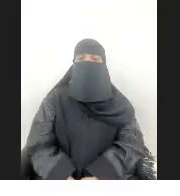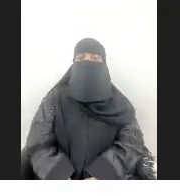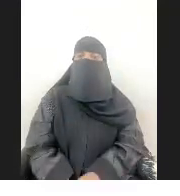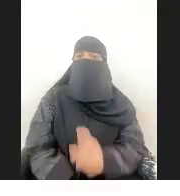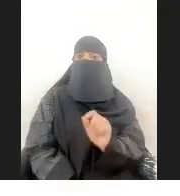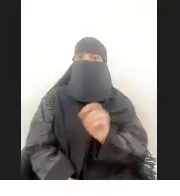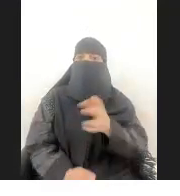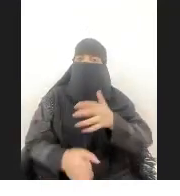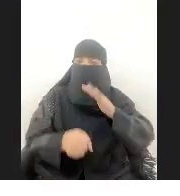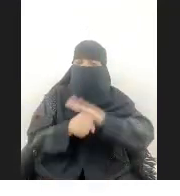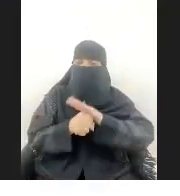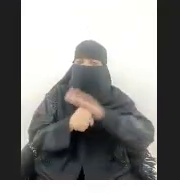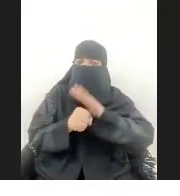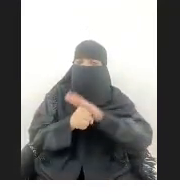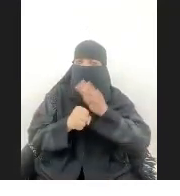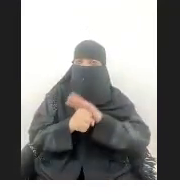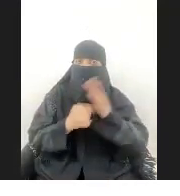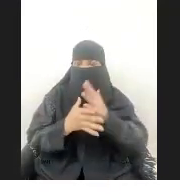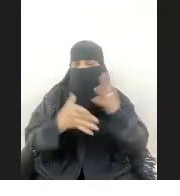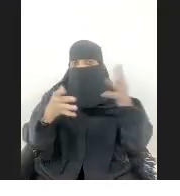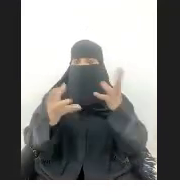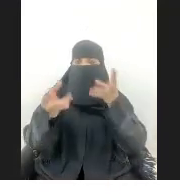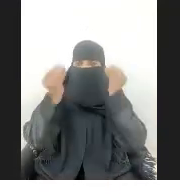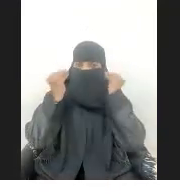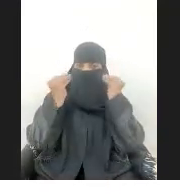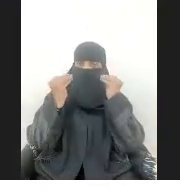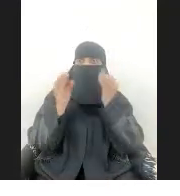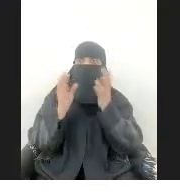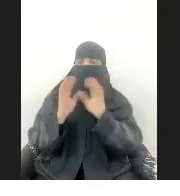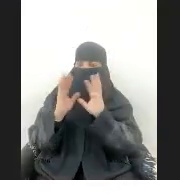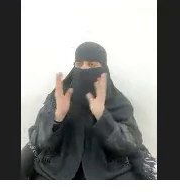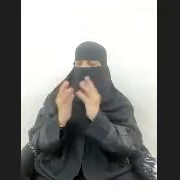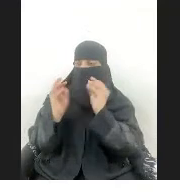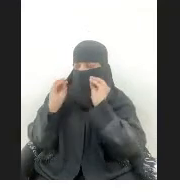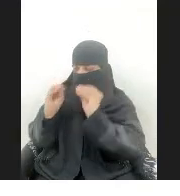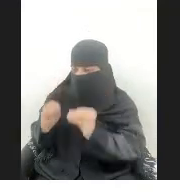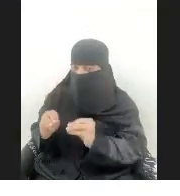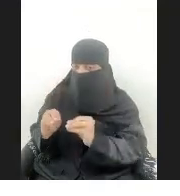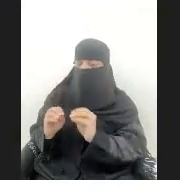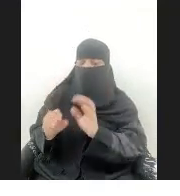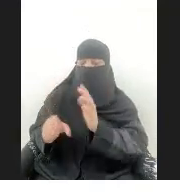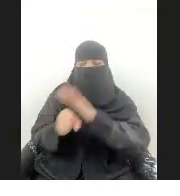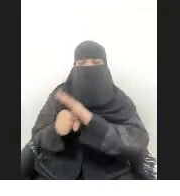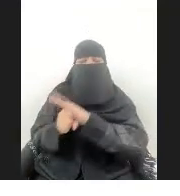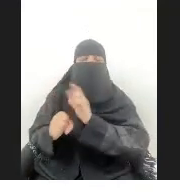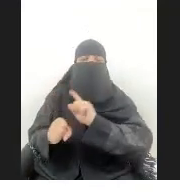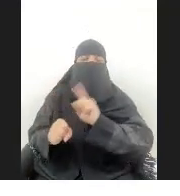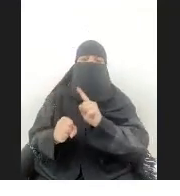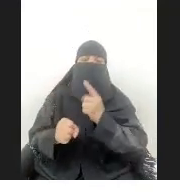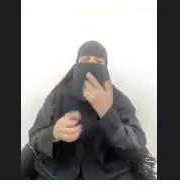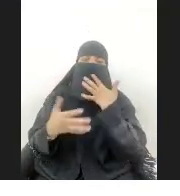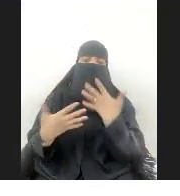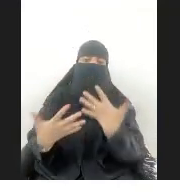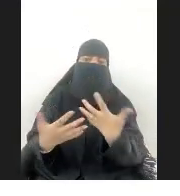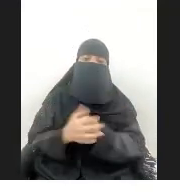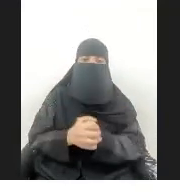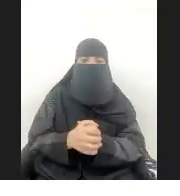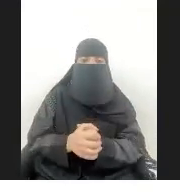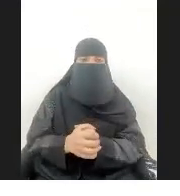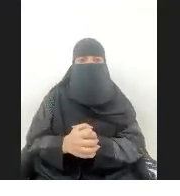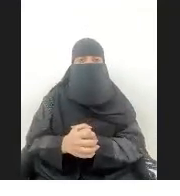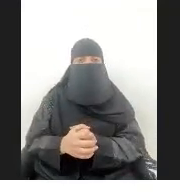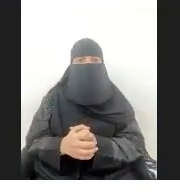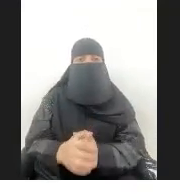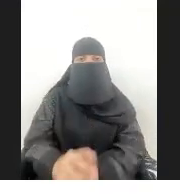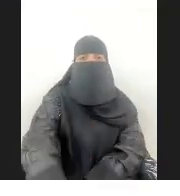المتعلم أثناء التعلم أو أثناء استلامه للوحدة التعليمية المنظمة عن طريق التعلم المصغر. طبعاً هو يتمتع بتنسيق جذاب